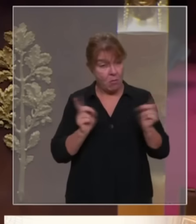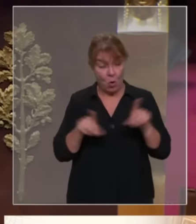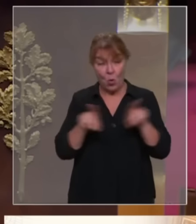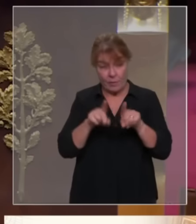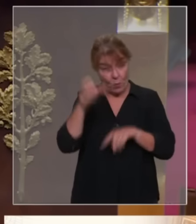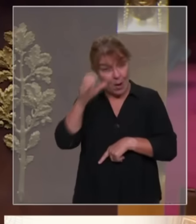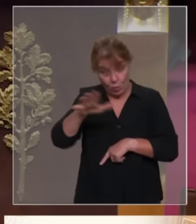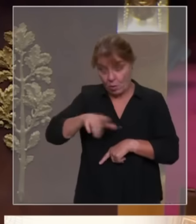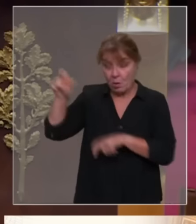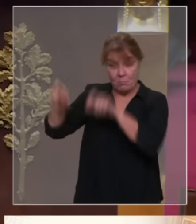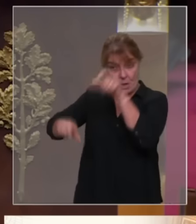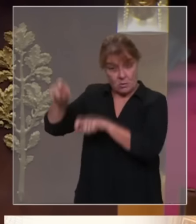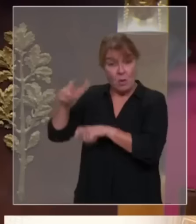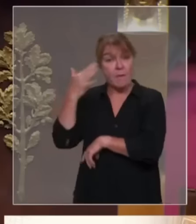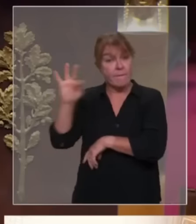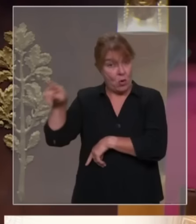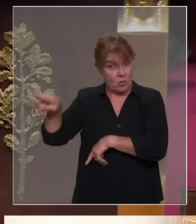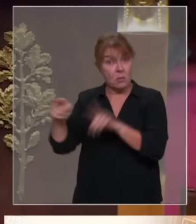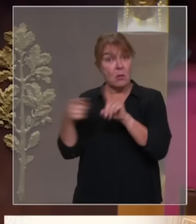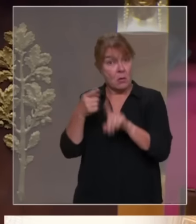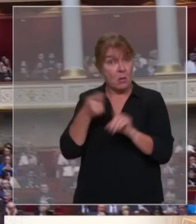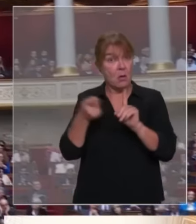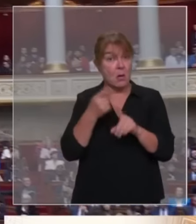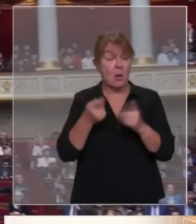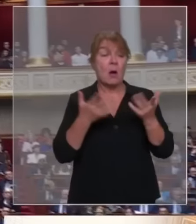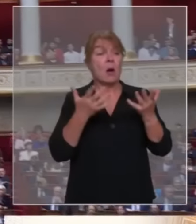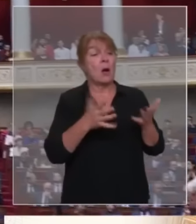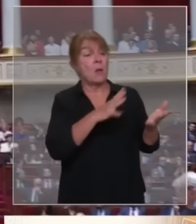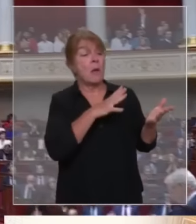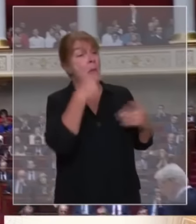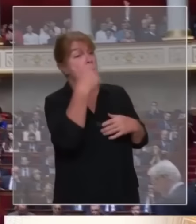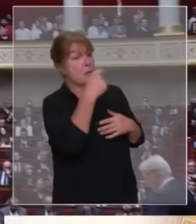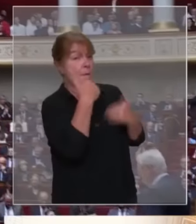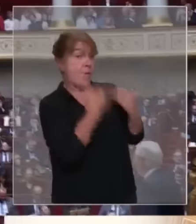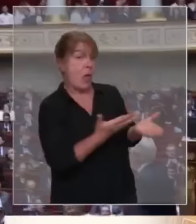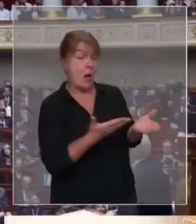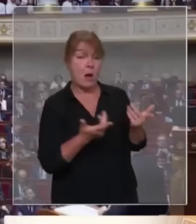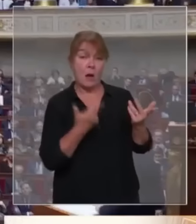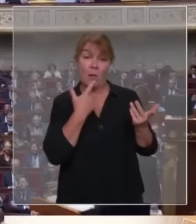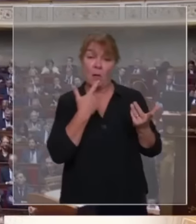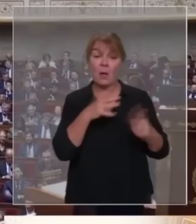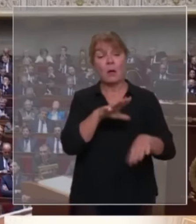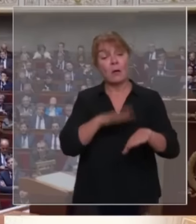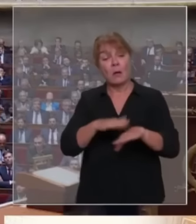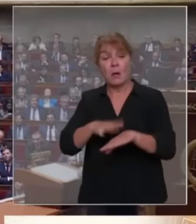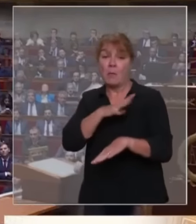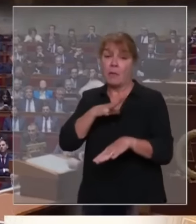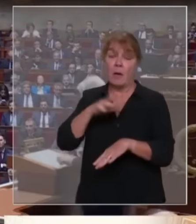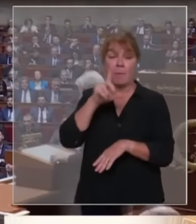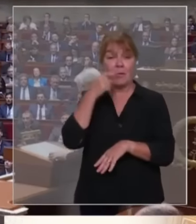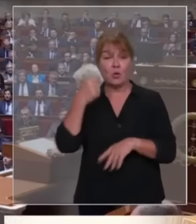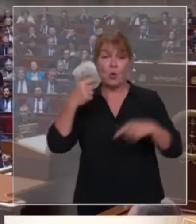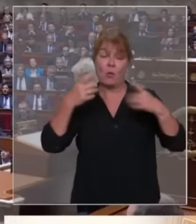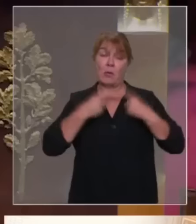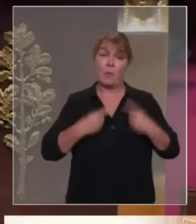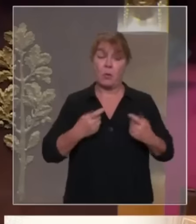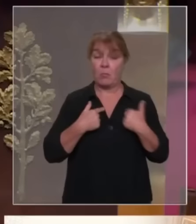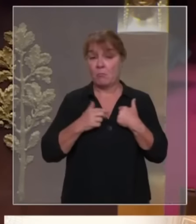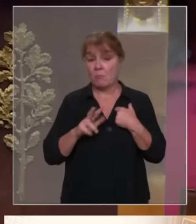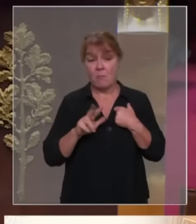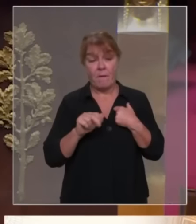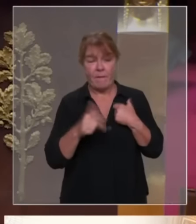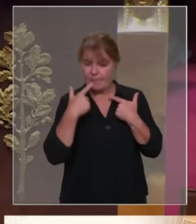terrain. Voilà pourquoi, Madame la Présidente, Mesdames et Messieurs les députés, je vais mettre